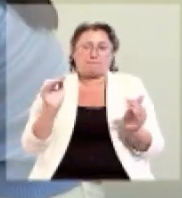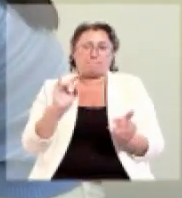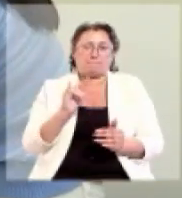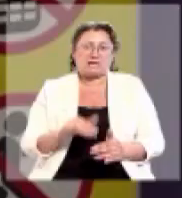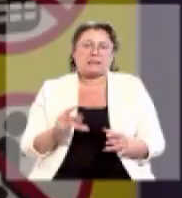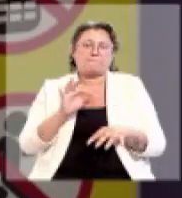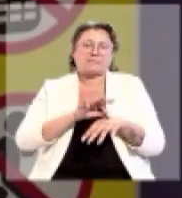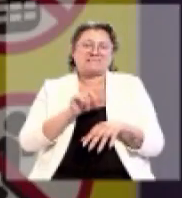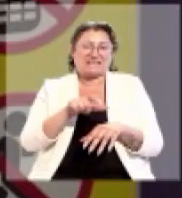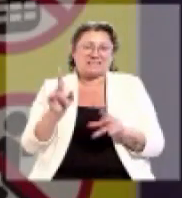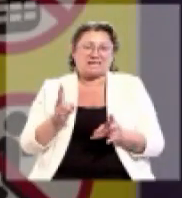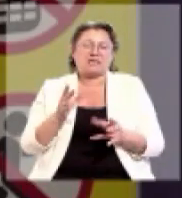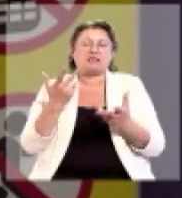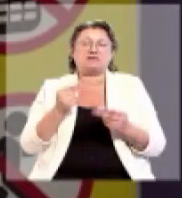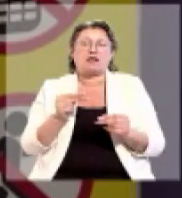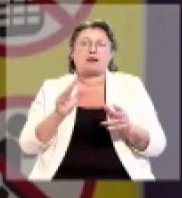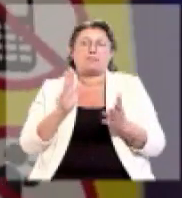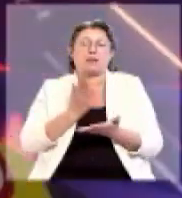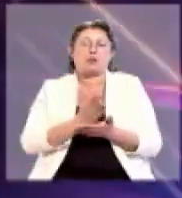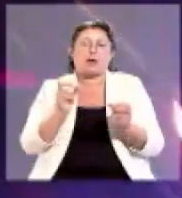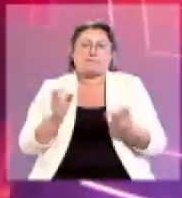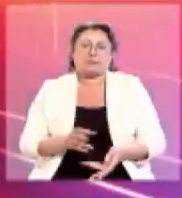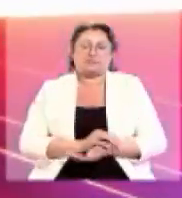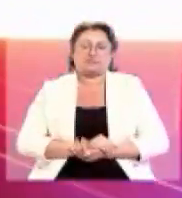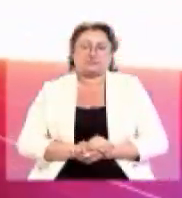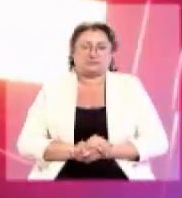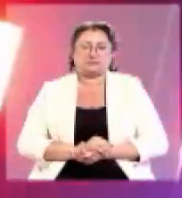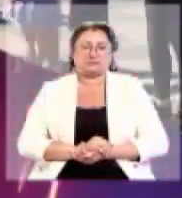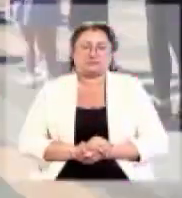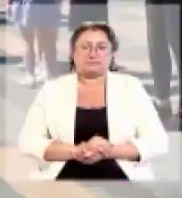маленькие пациенты? И где кроется опасность?